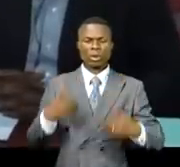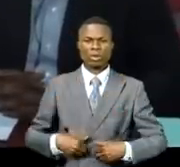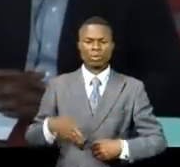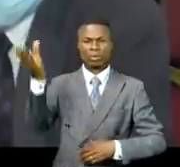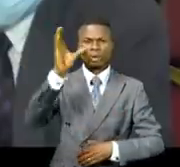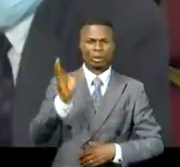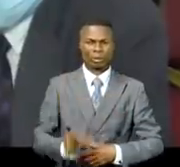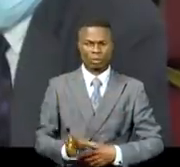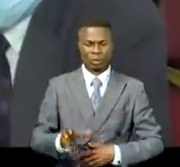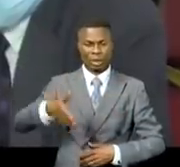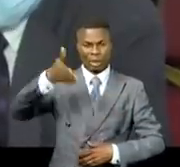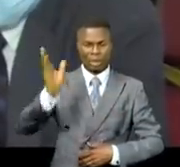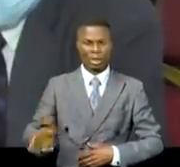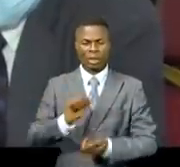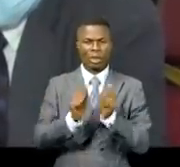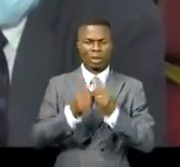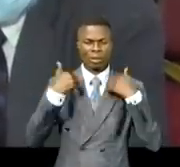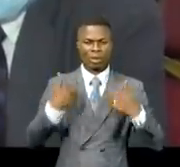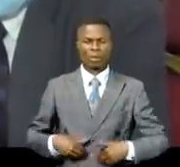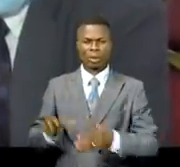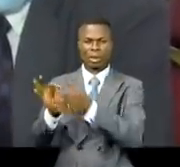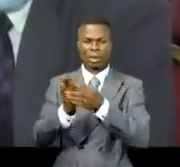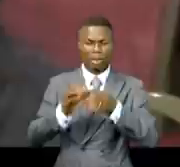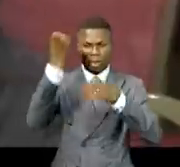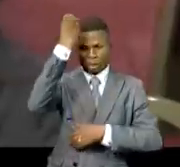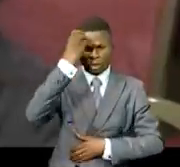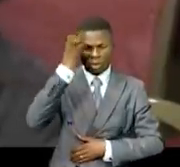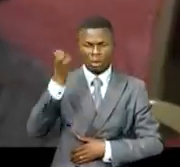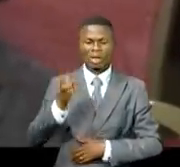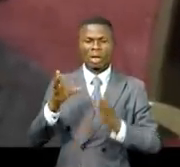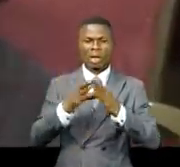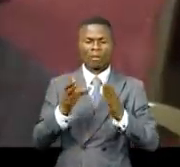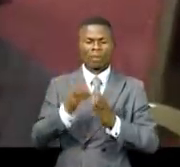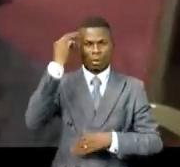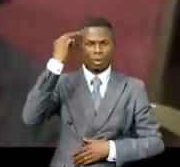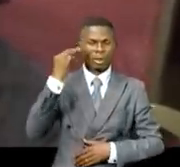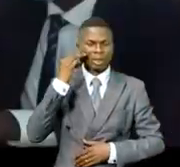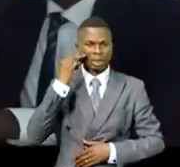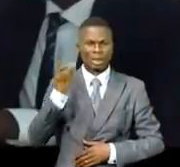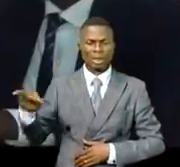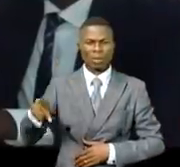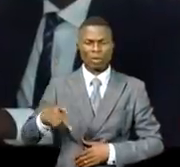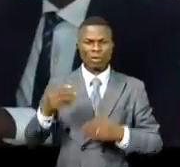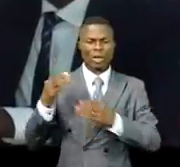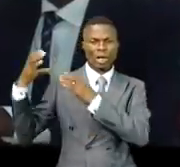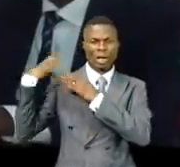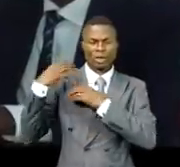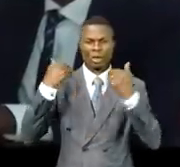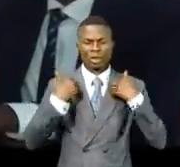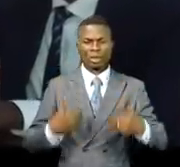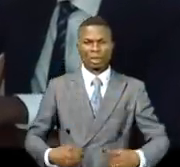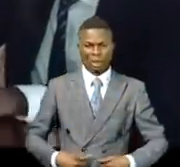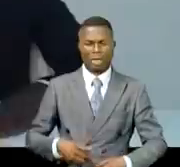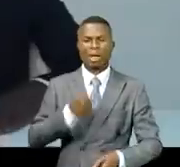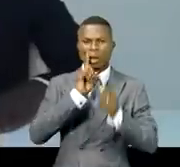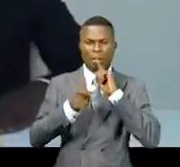central, que ces experts en santé de l'Union européenne, conduite par le ministre provincial en charge de la santé, Chris Mawete, échangent autour